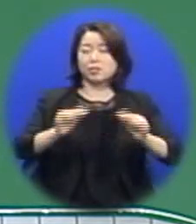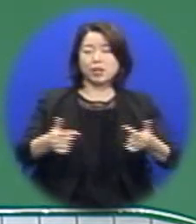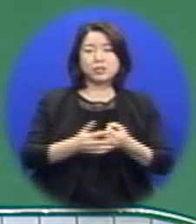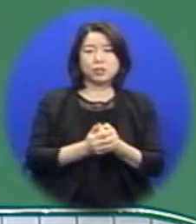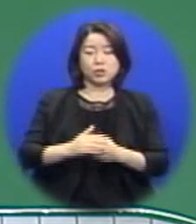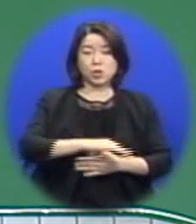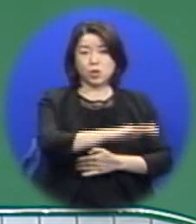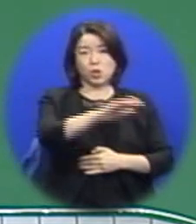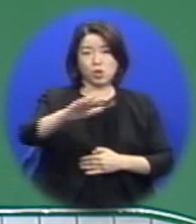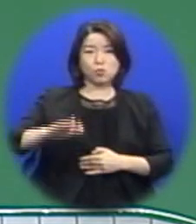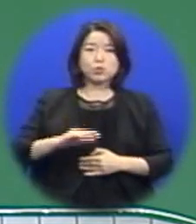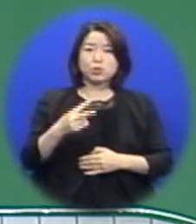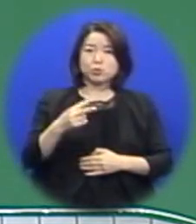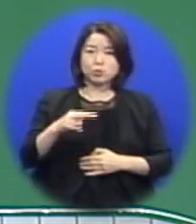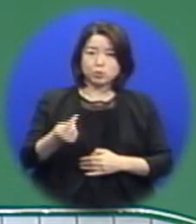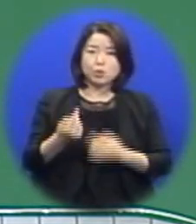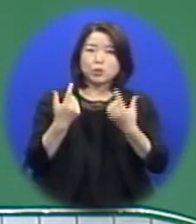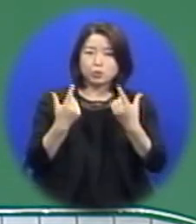우리도 똑같아요.